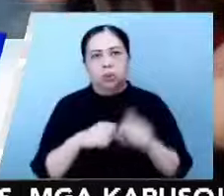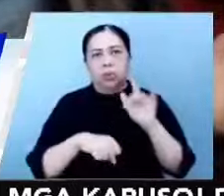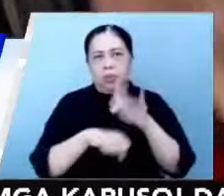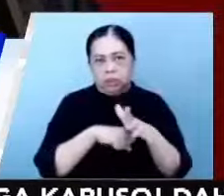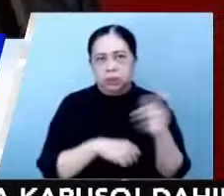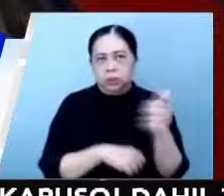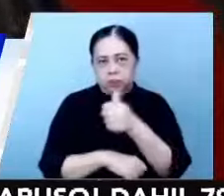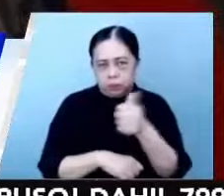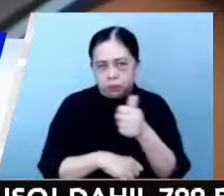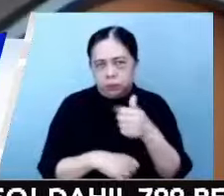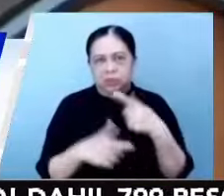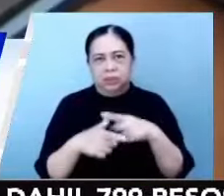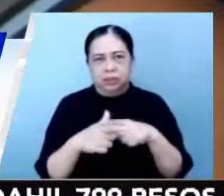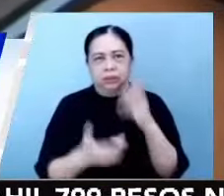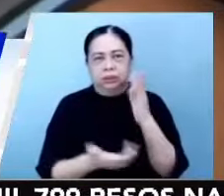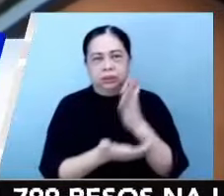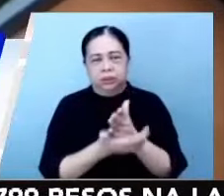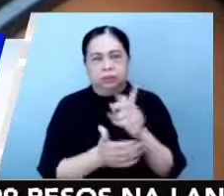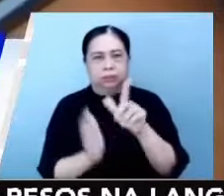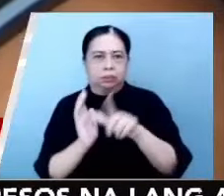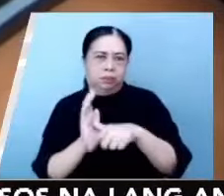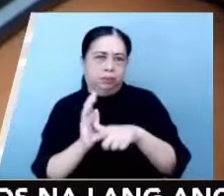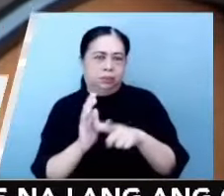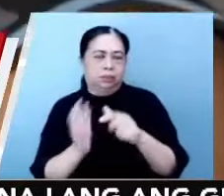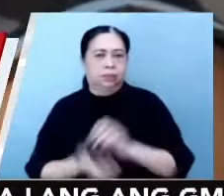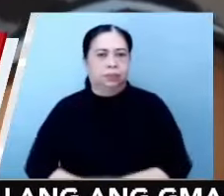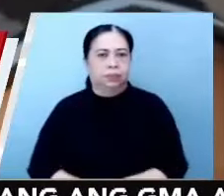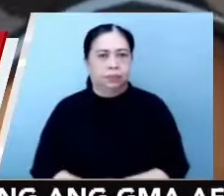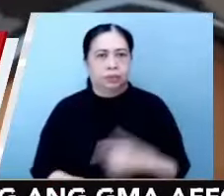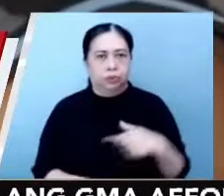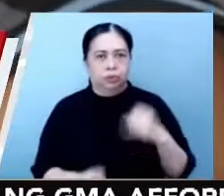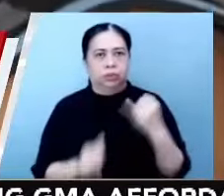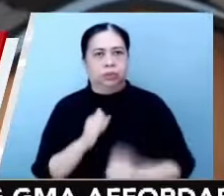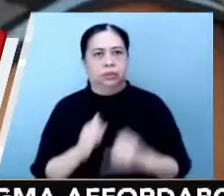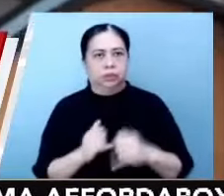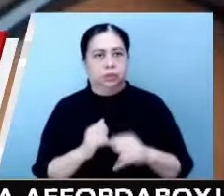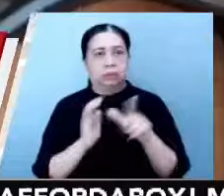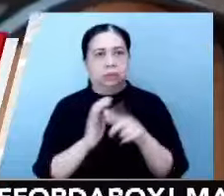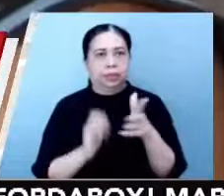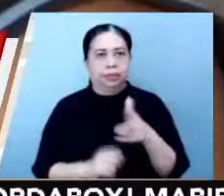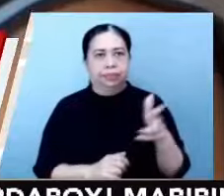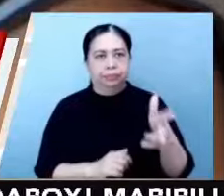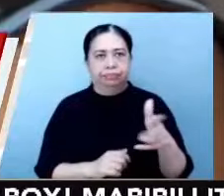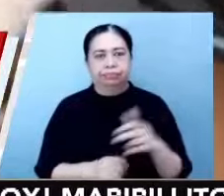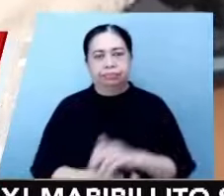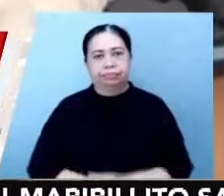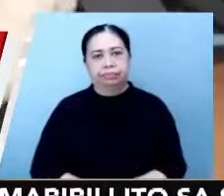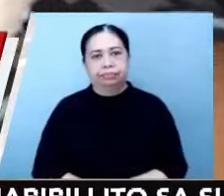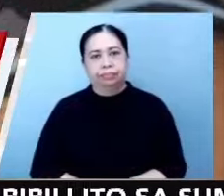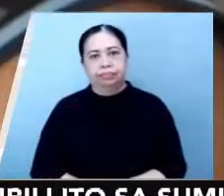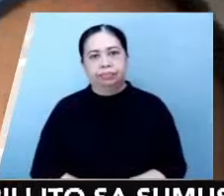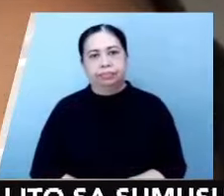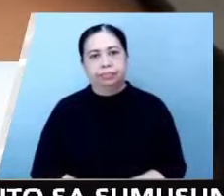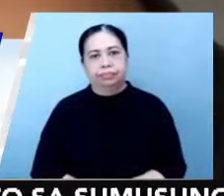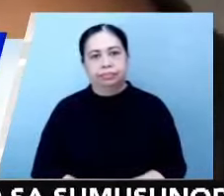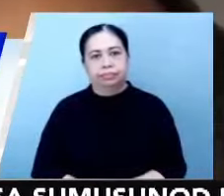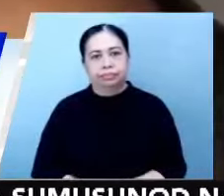20 dekada ng jeepney driver. Tuloy biyahe na po ito, gagaraya na po. Para kukuha lang